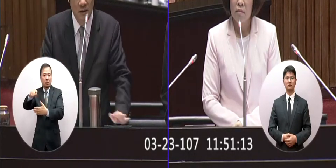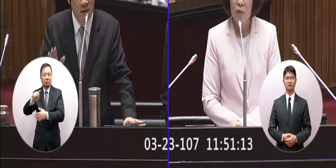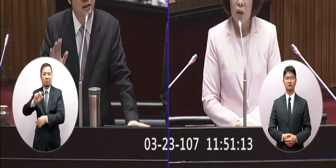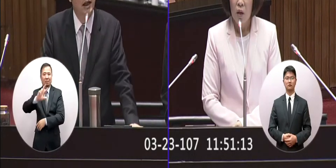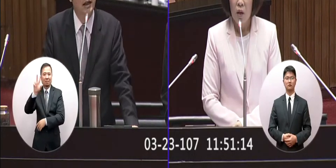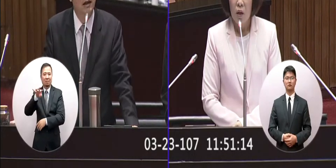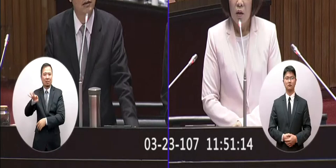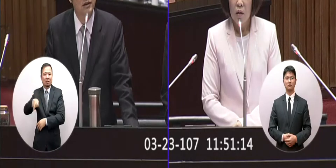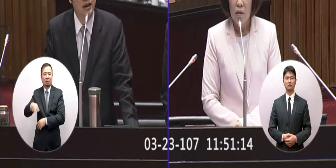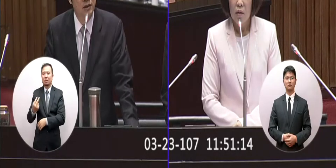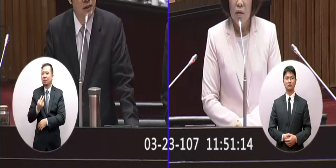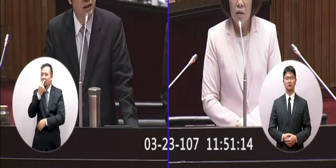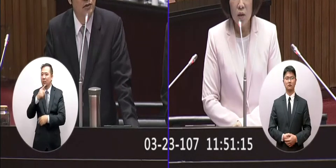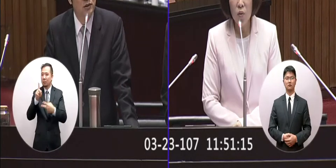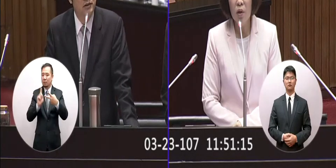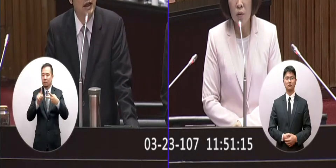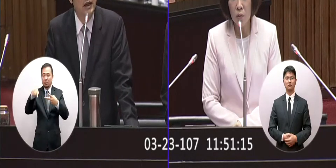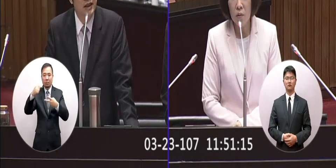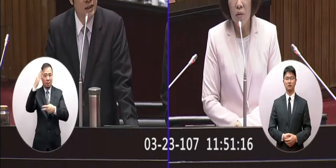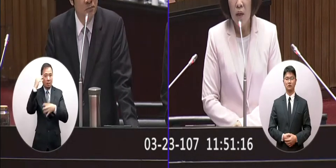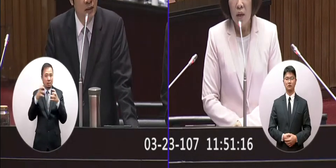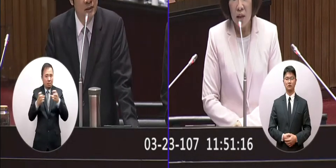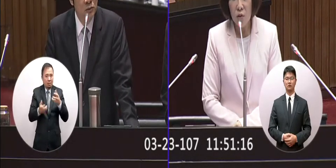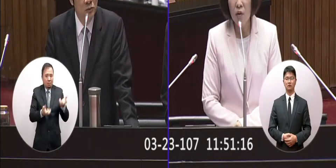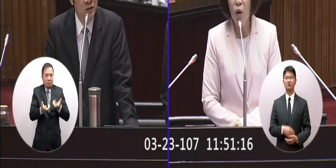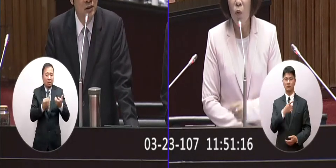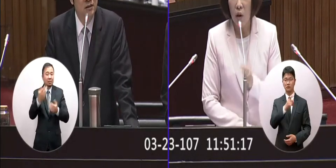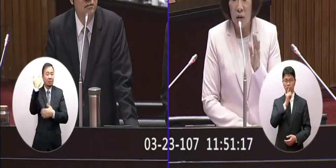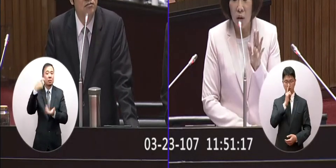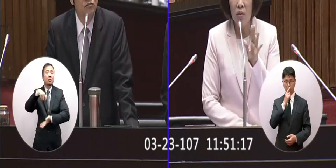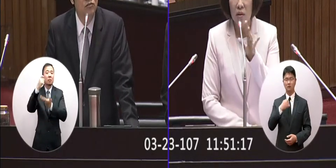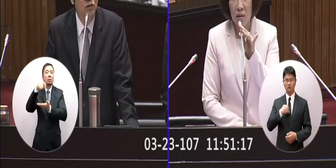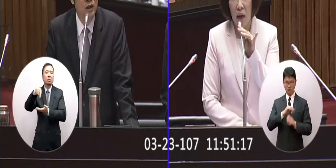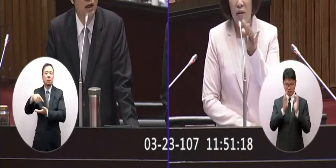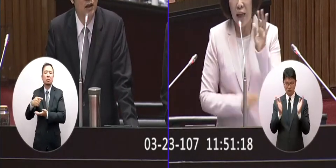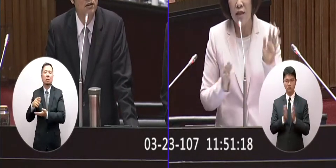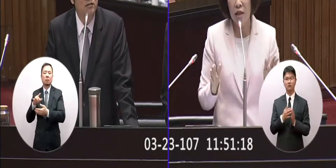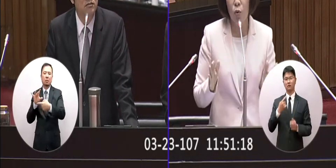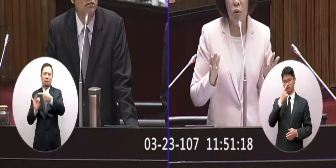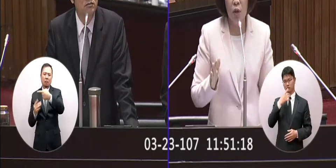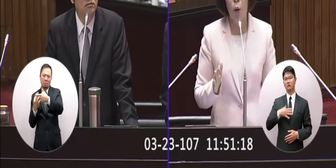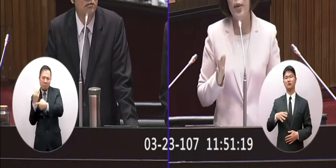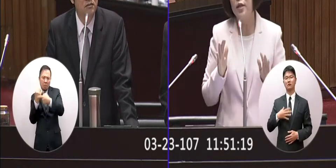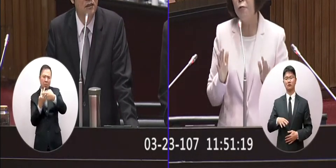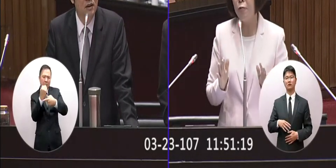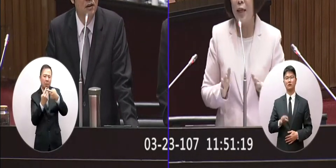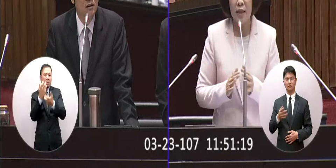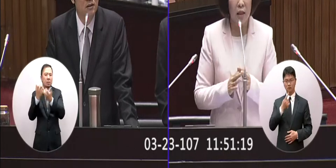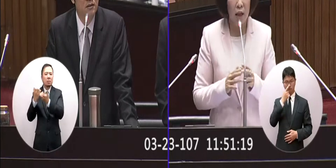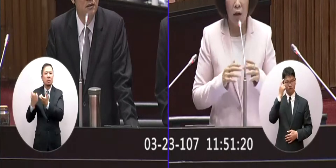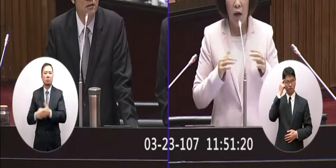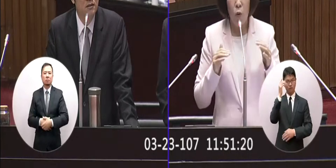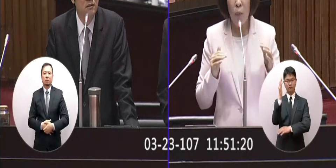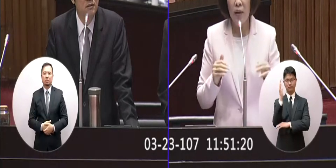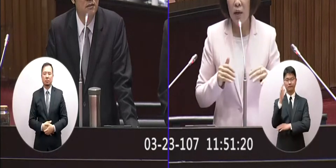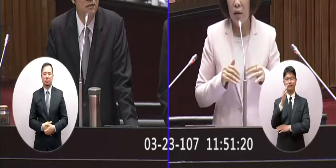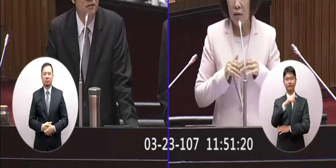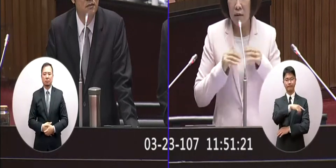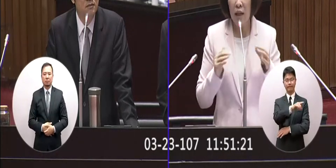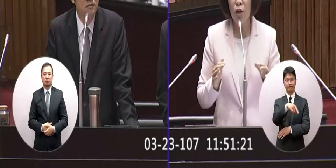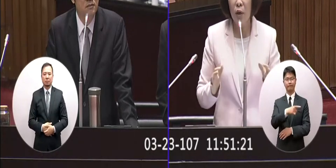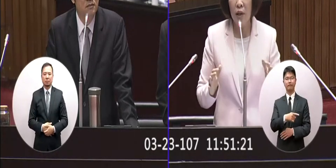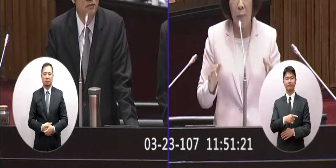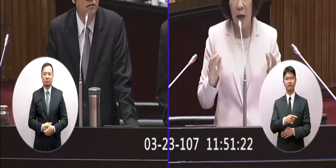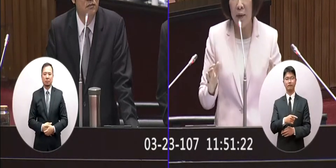啊，之前有提到说天然气已经50%。 你说的我都知道，但是我认为我们的政府在整个我们